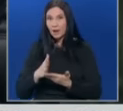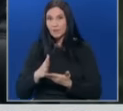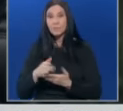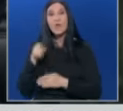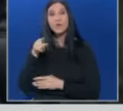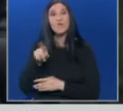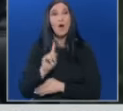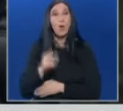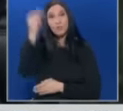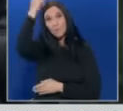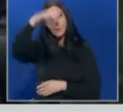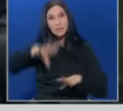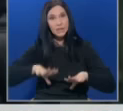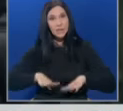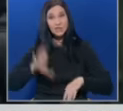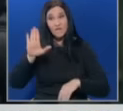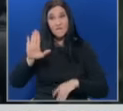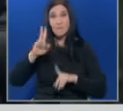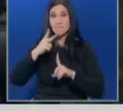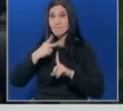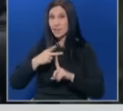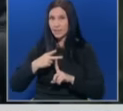на това, което българските граждани, вие медиите,